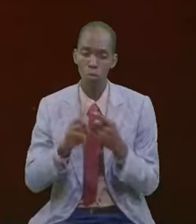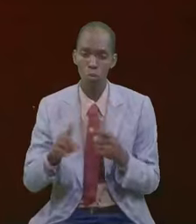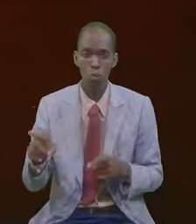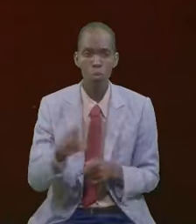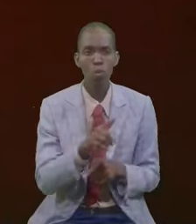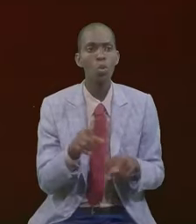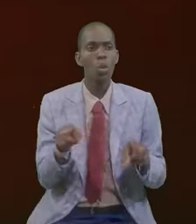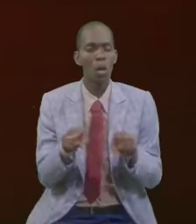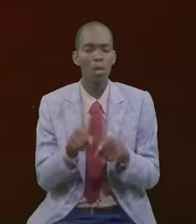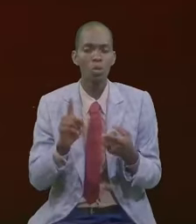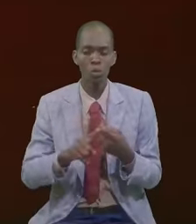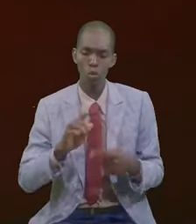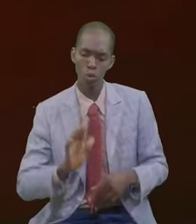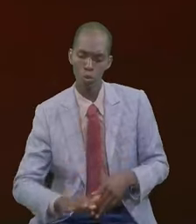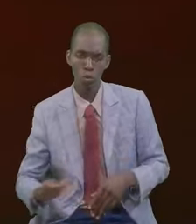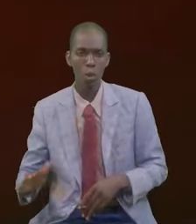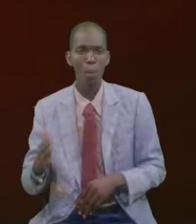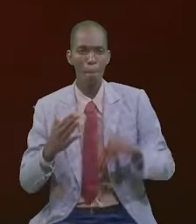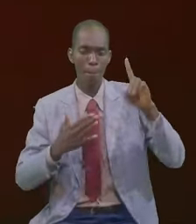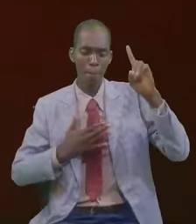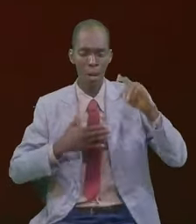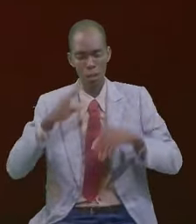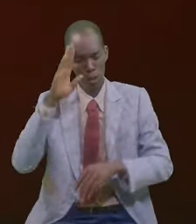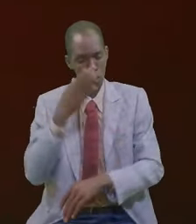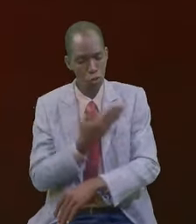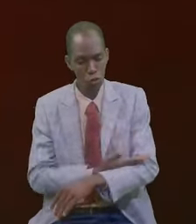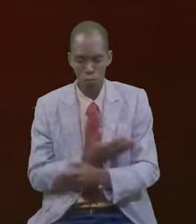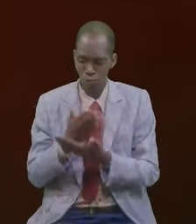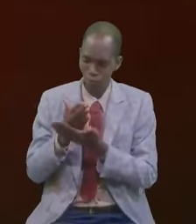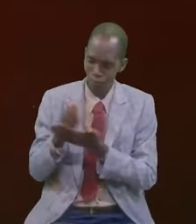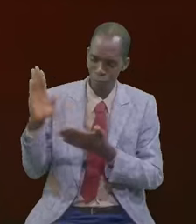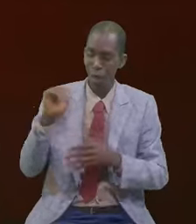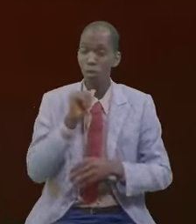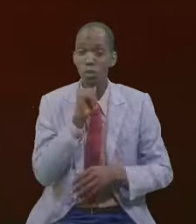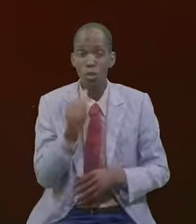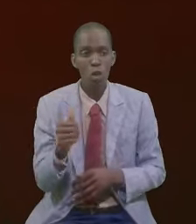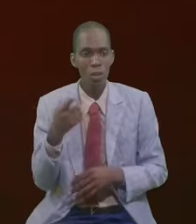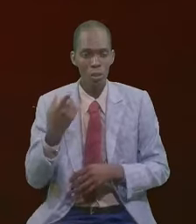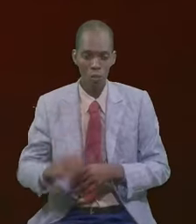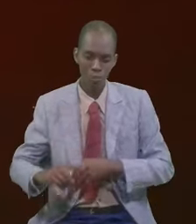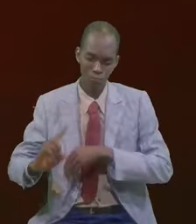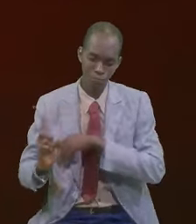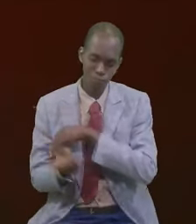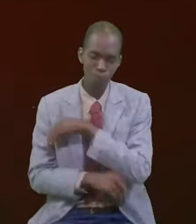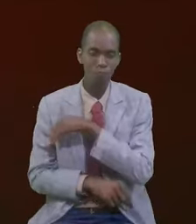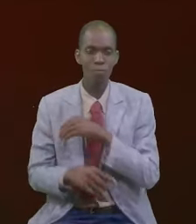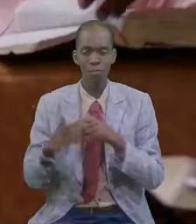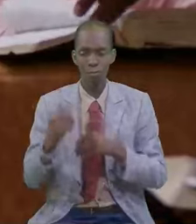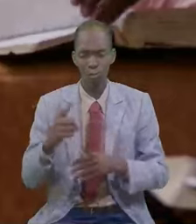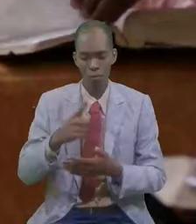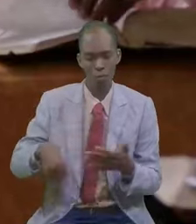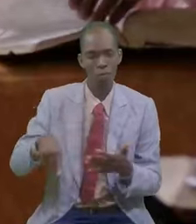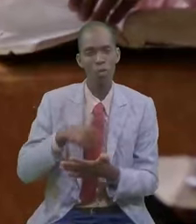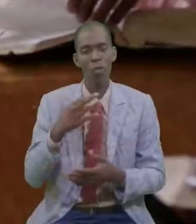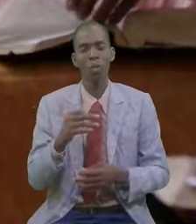que vous avez oublié l'exhortation qui vous est adressée comme à des fils. Mon fils, ne méprise pas le châtiment, la